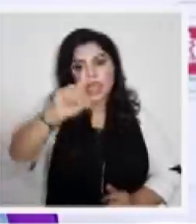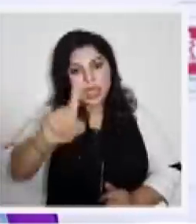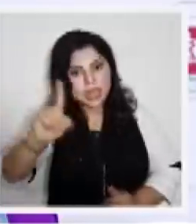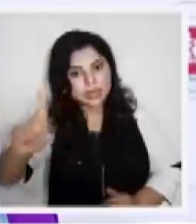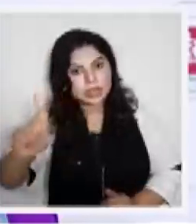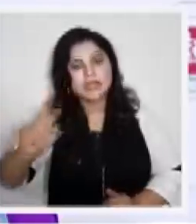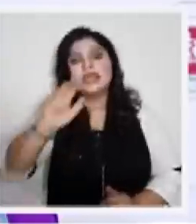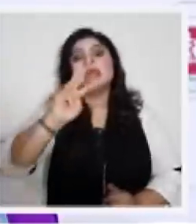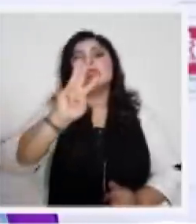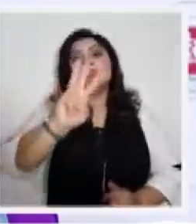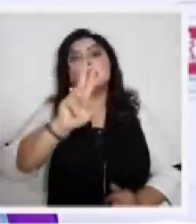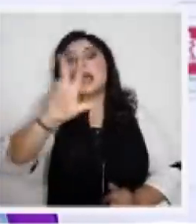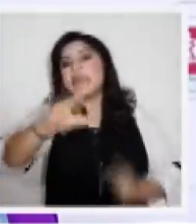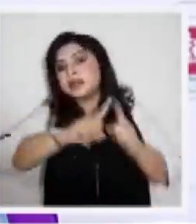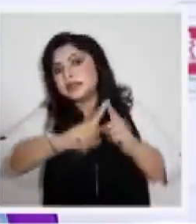01313791130,